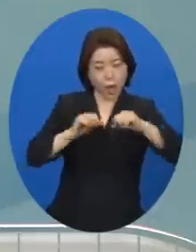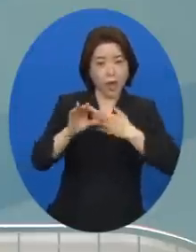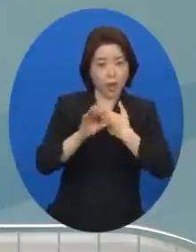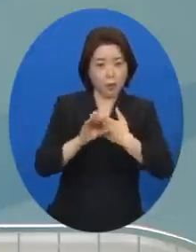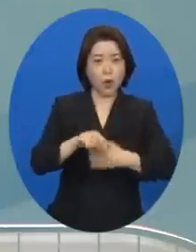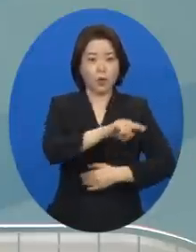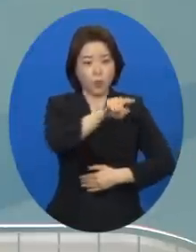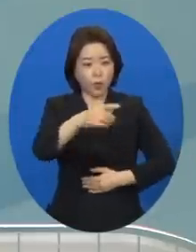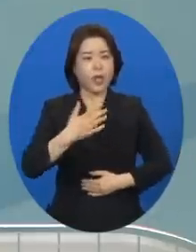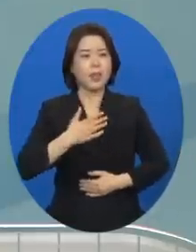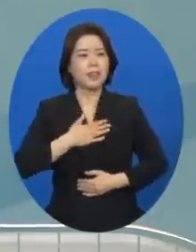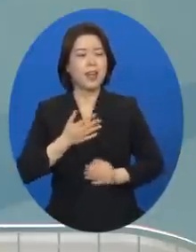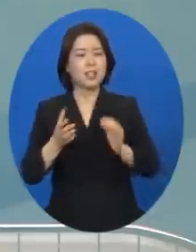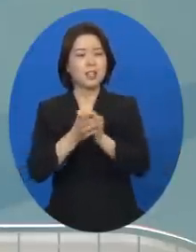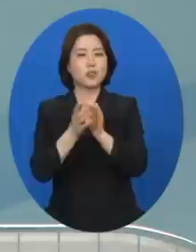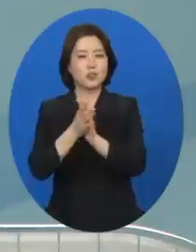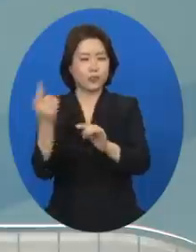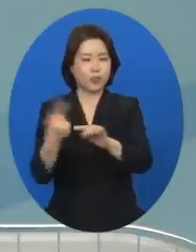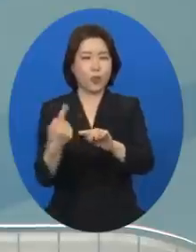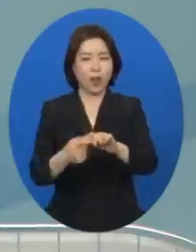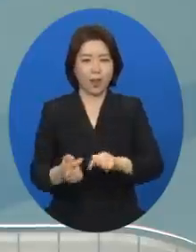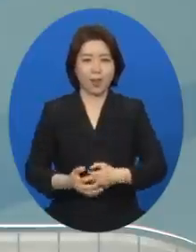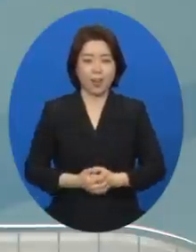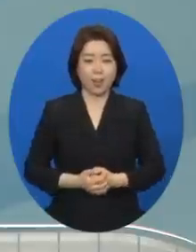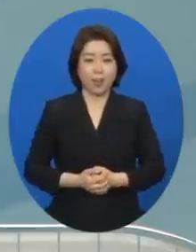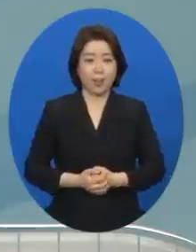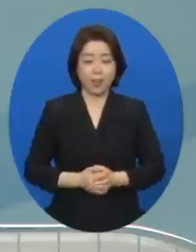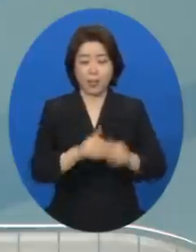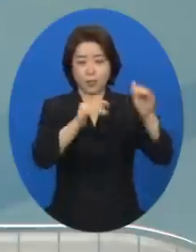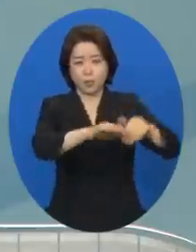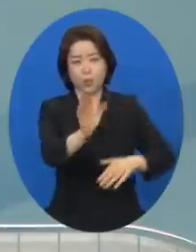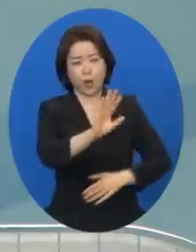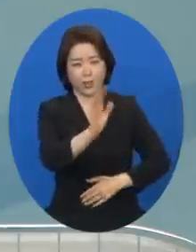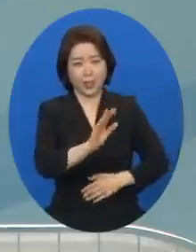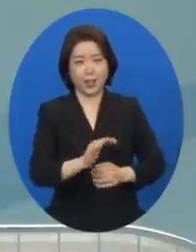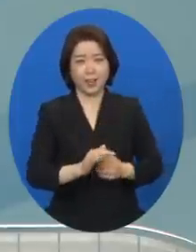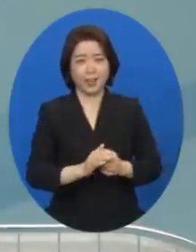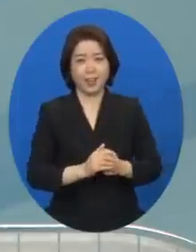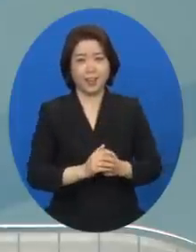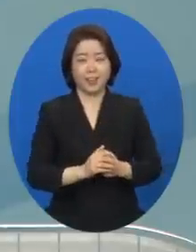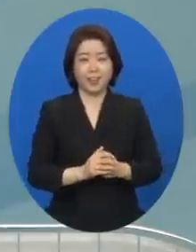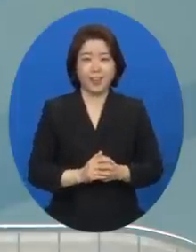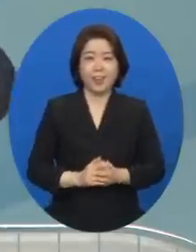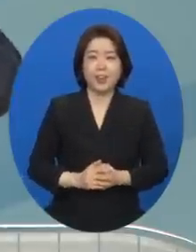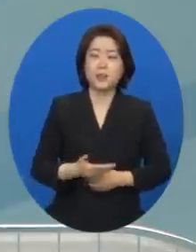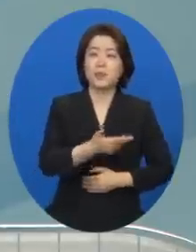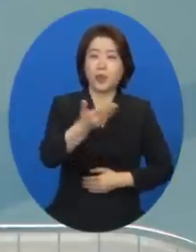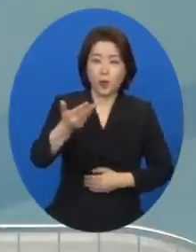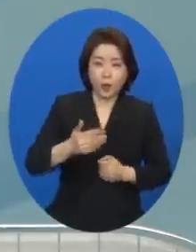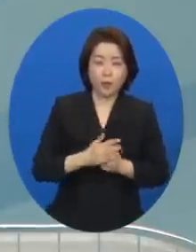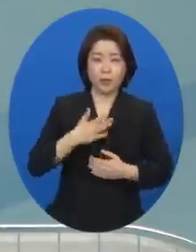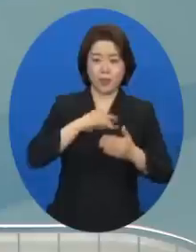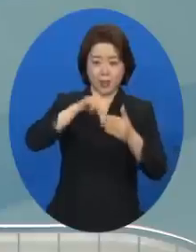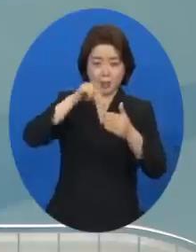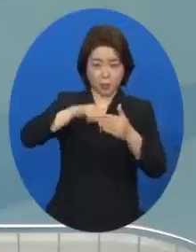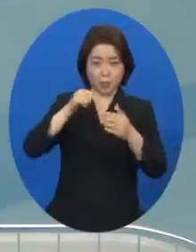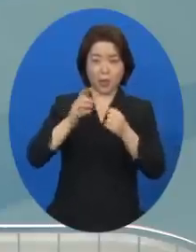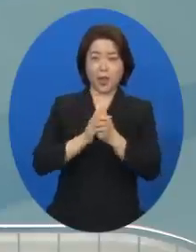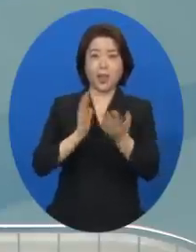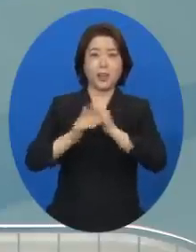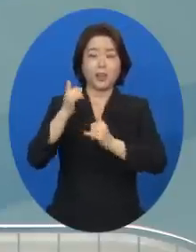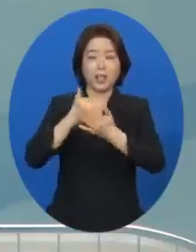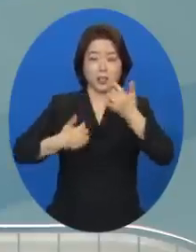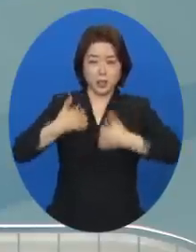나의 친구다 더 이상 종이라고 하지 않겠다 여러분 우리 속에 예수님의 기쁨이